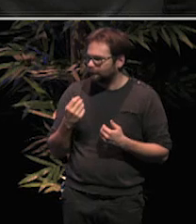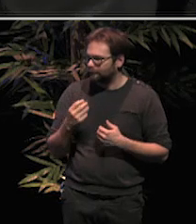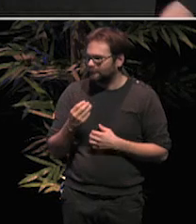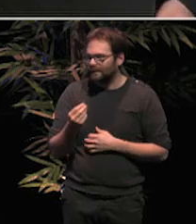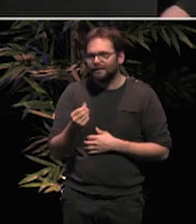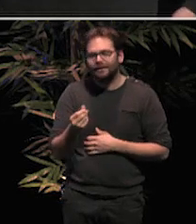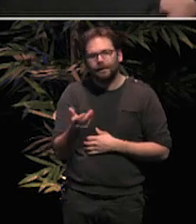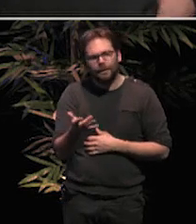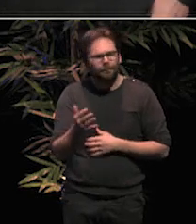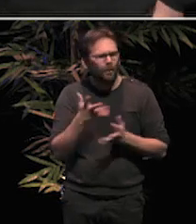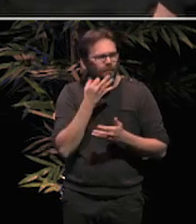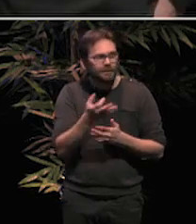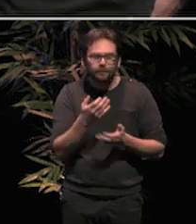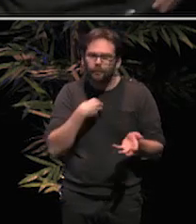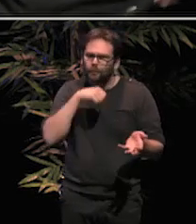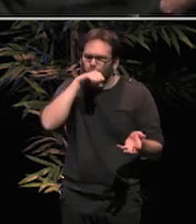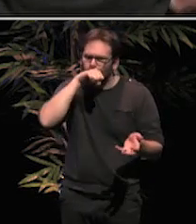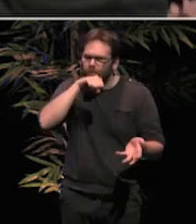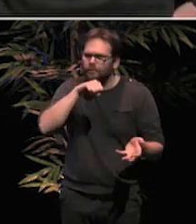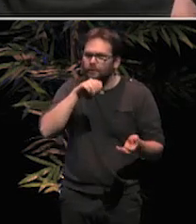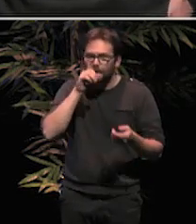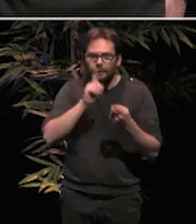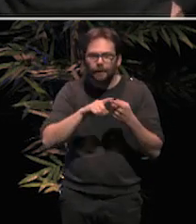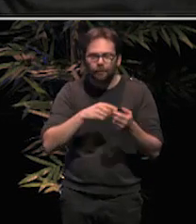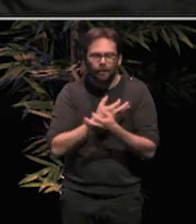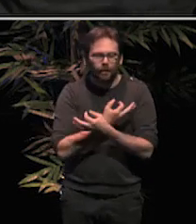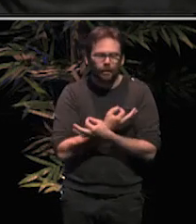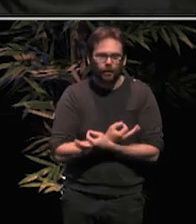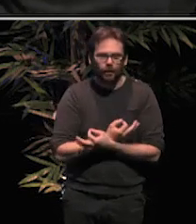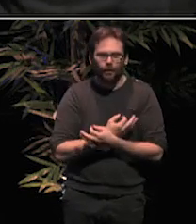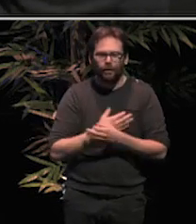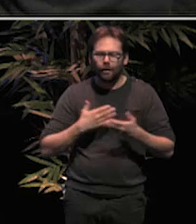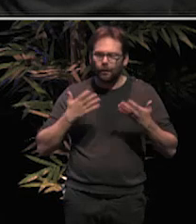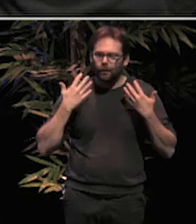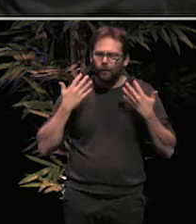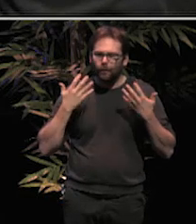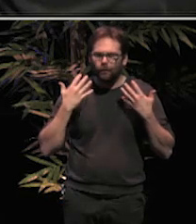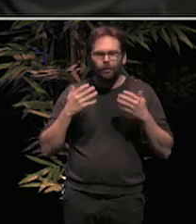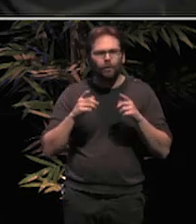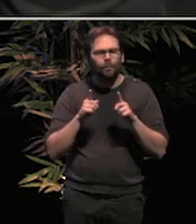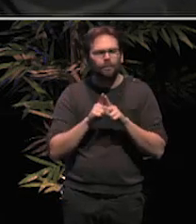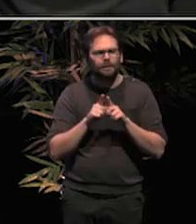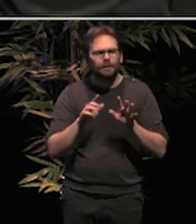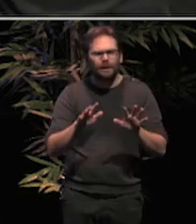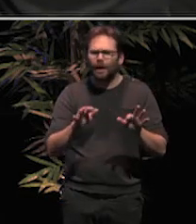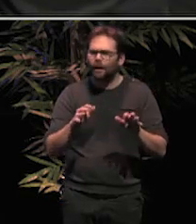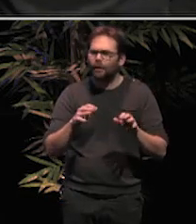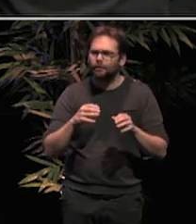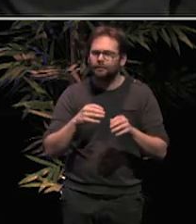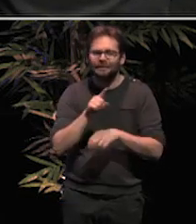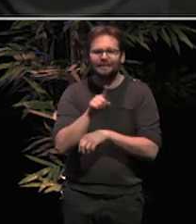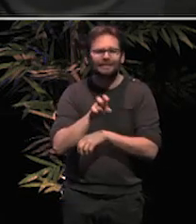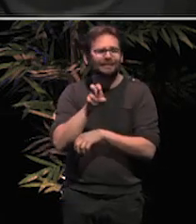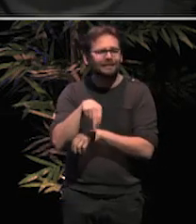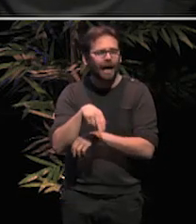dire, friand de tout ce qui est méditation et puis un peu zénitude, essayer